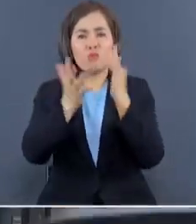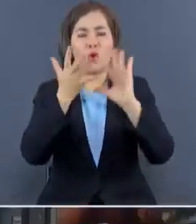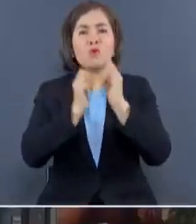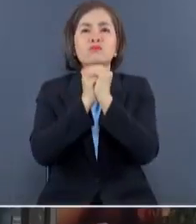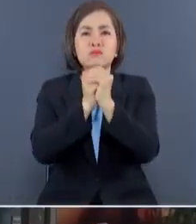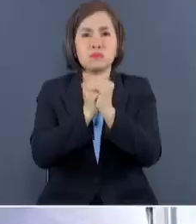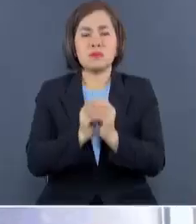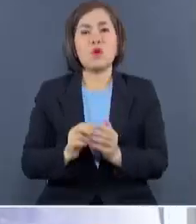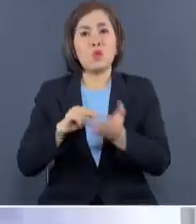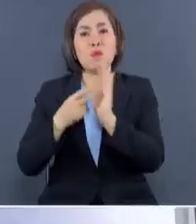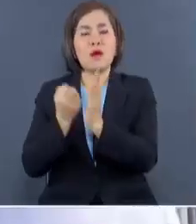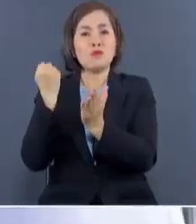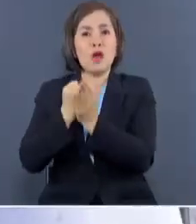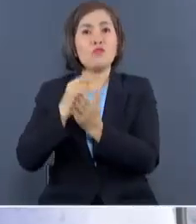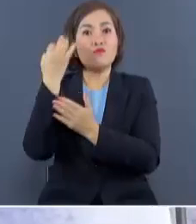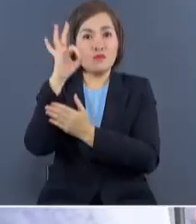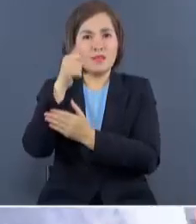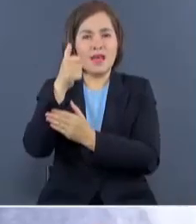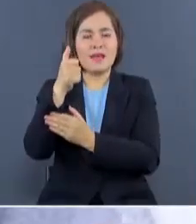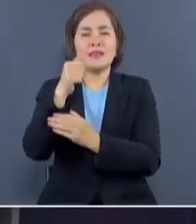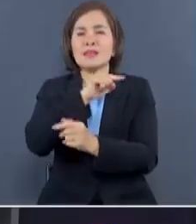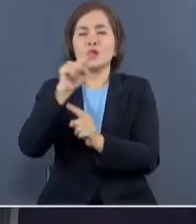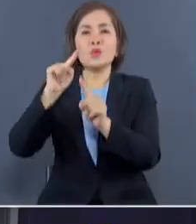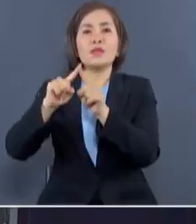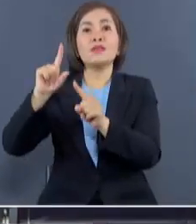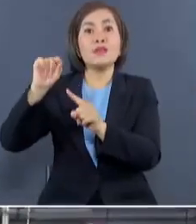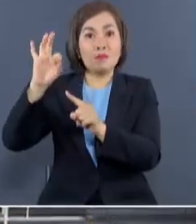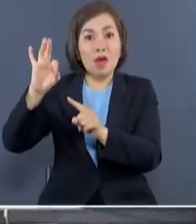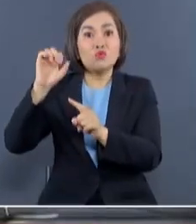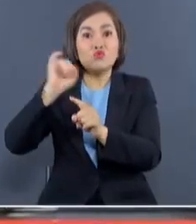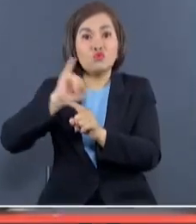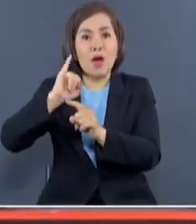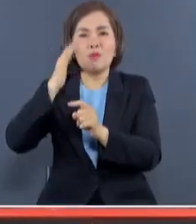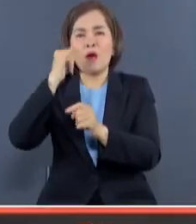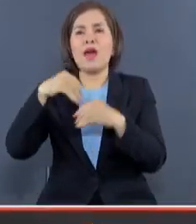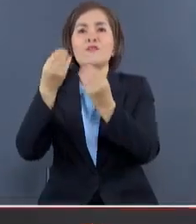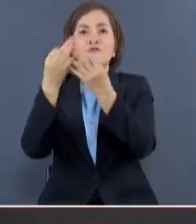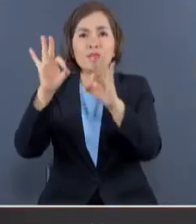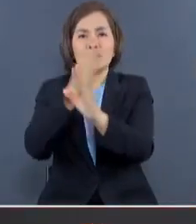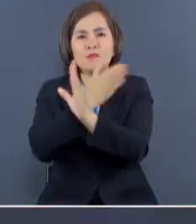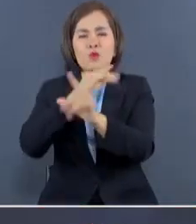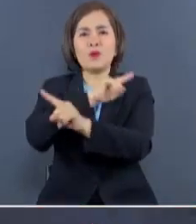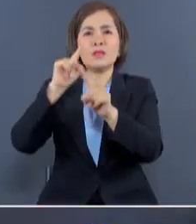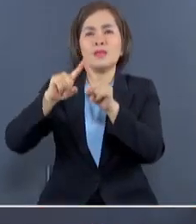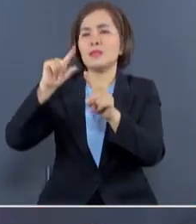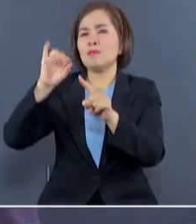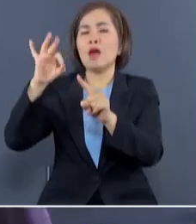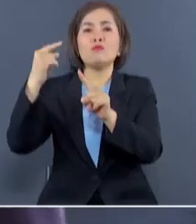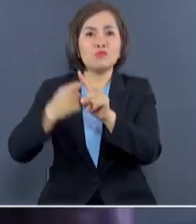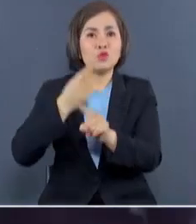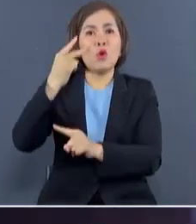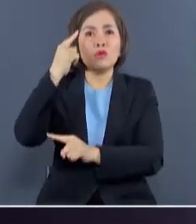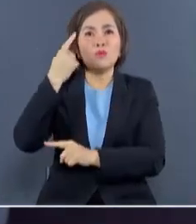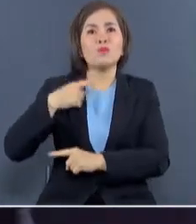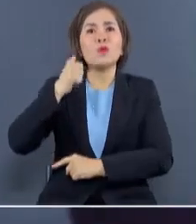แม้ว่าการให้ฟรีวีซ่าจริงๆเราให้จนถึง29กุมภาพันธ์แล้วหลังจากนั้นเราก็ยกเลิกไปเลยถูกไหมคุณผู้ชมฮะเป็นการถาวร มันน่าจะส่งผลดีเพราะ